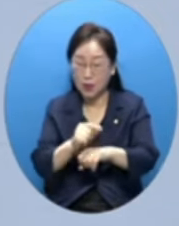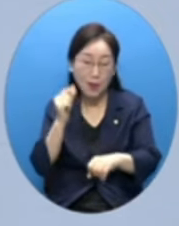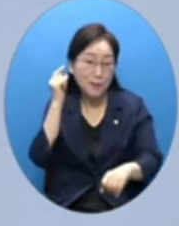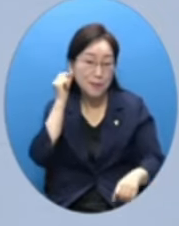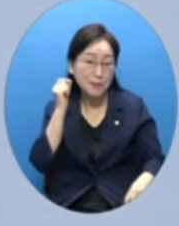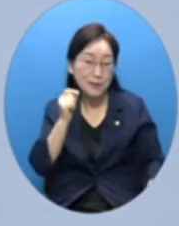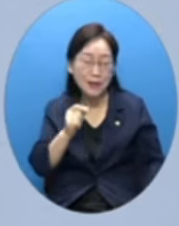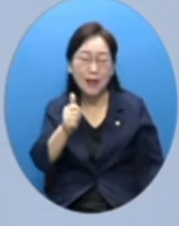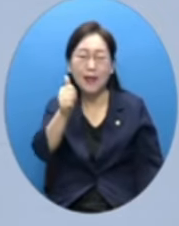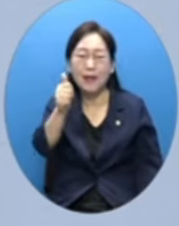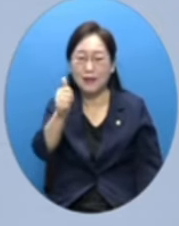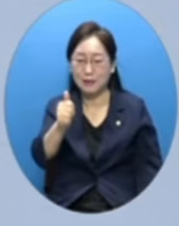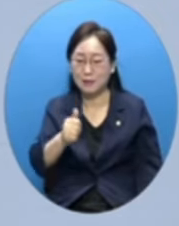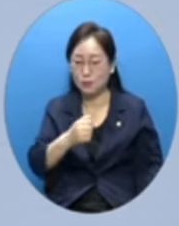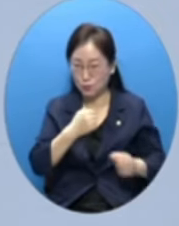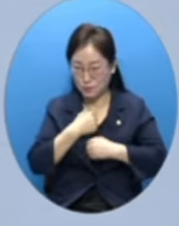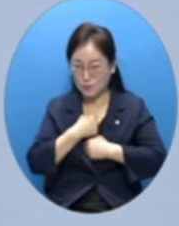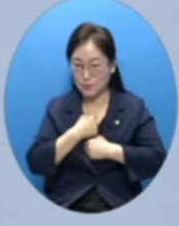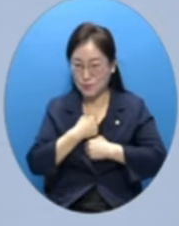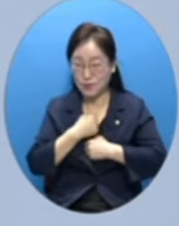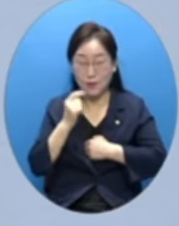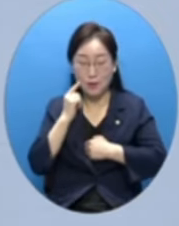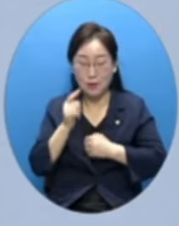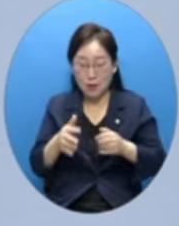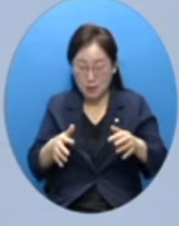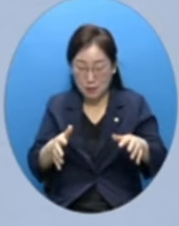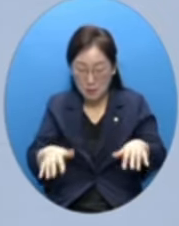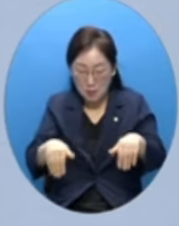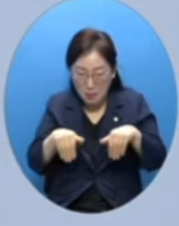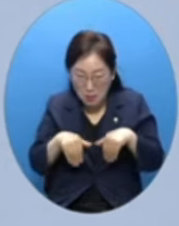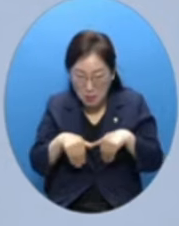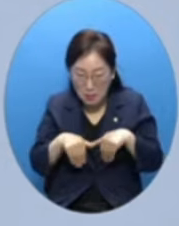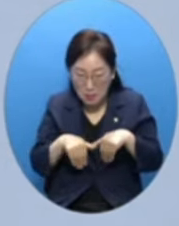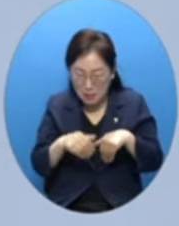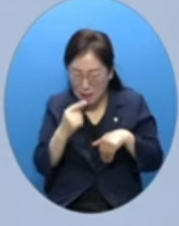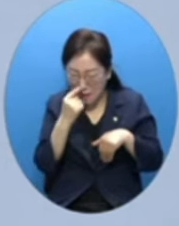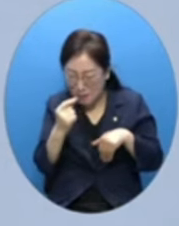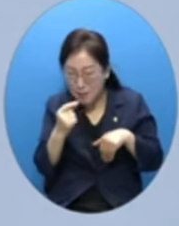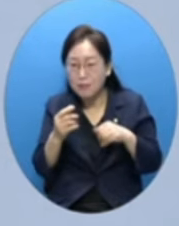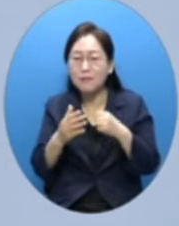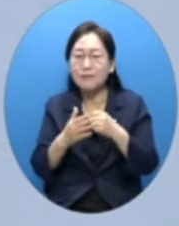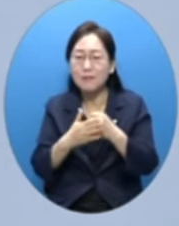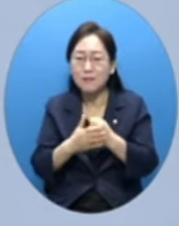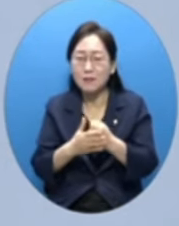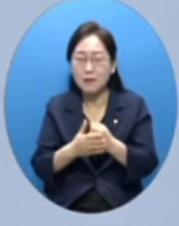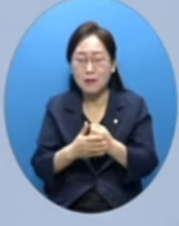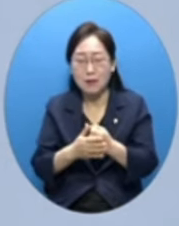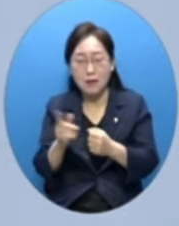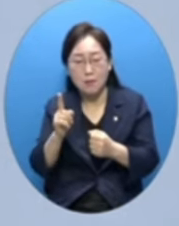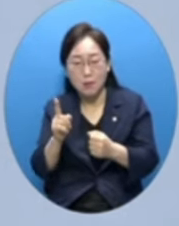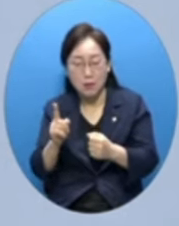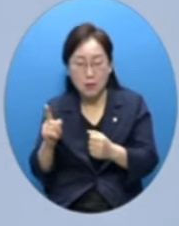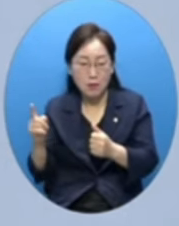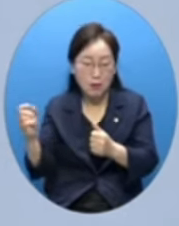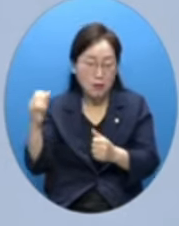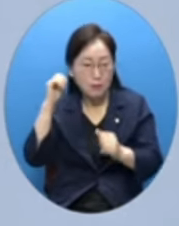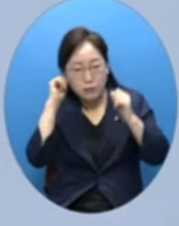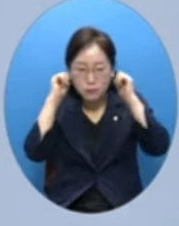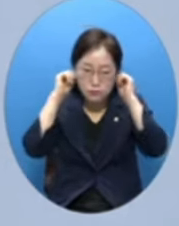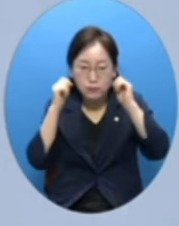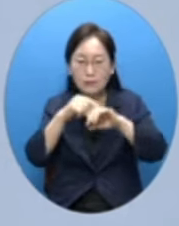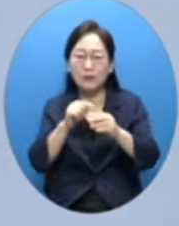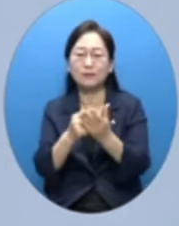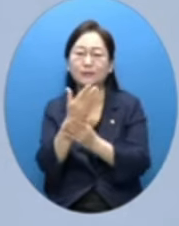됩니다 늘 너무나 소심하고 세심하기 때문에 많은 것에 의해서 영향을 받고 낙심하기도